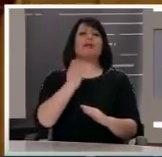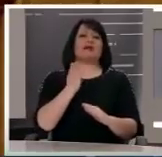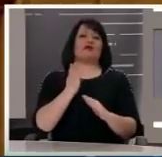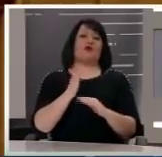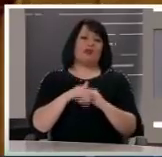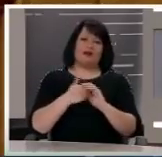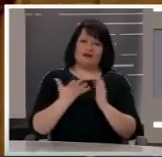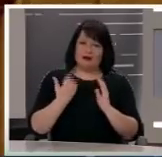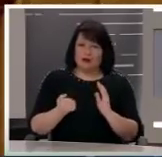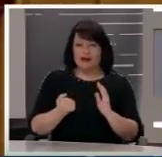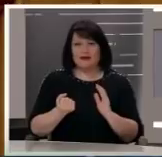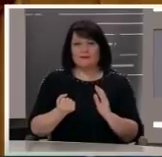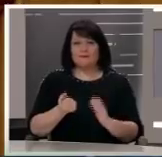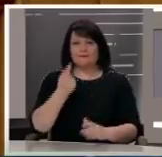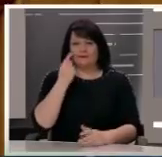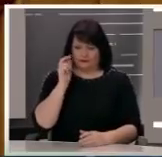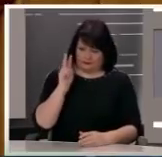Και